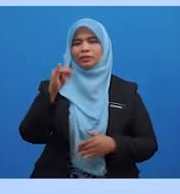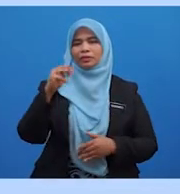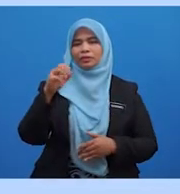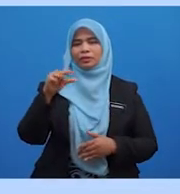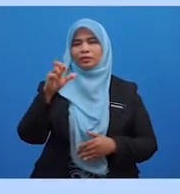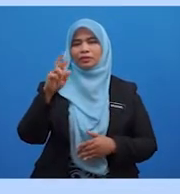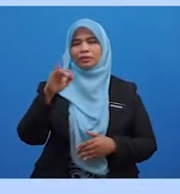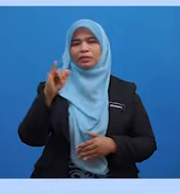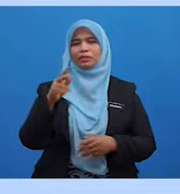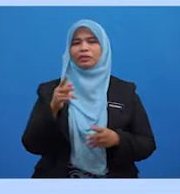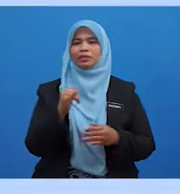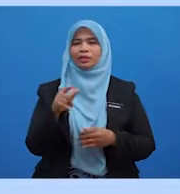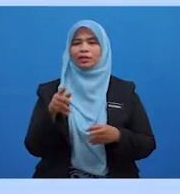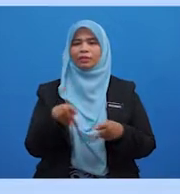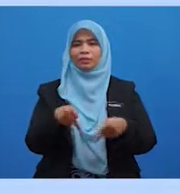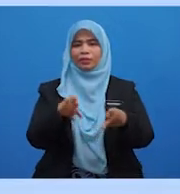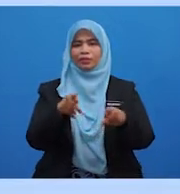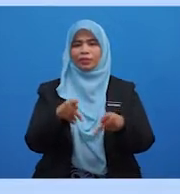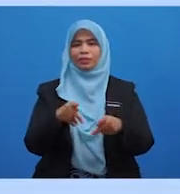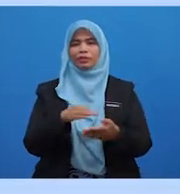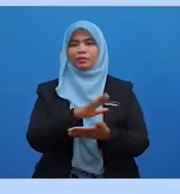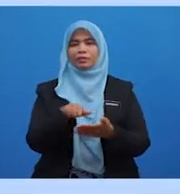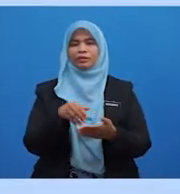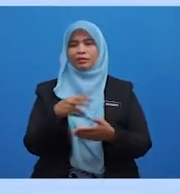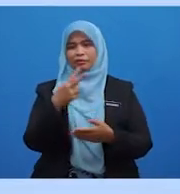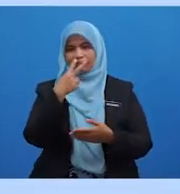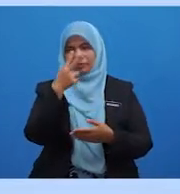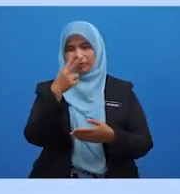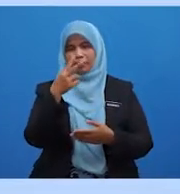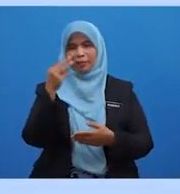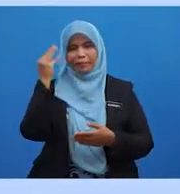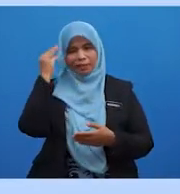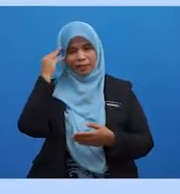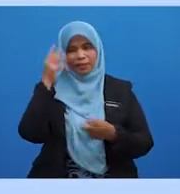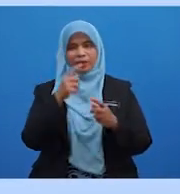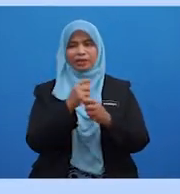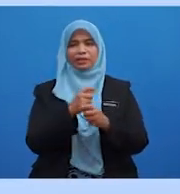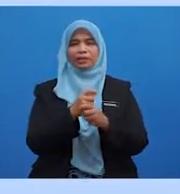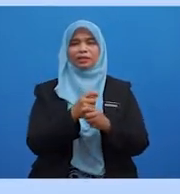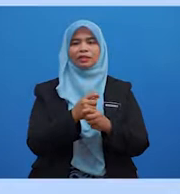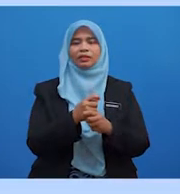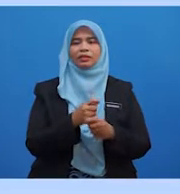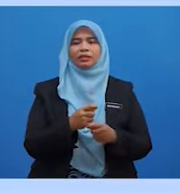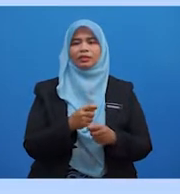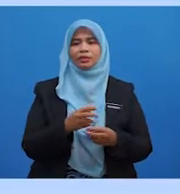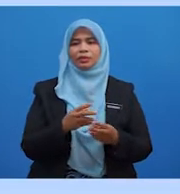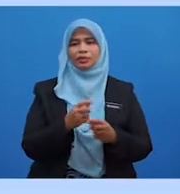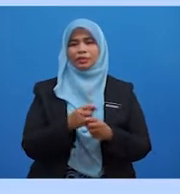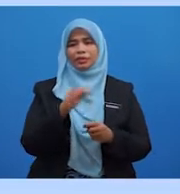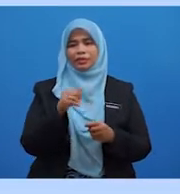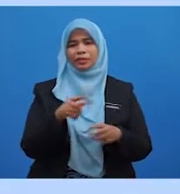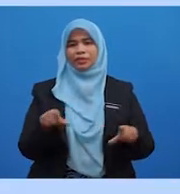imagery sebagai proses yang merangkumi visualisasi mental tentang tugasan yang dilakukan sebelum atau